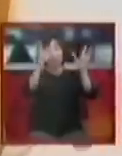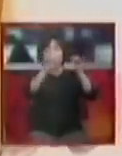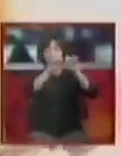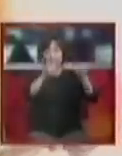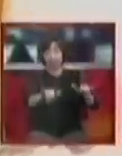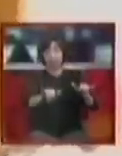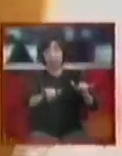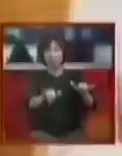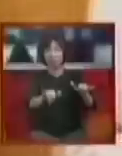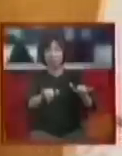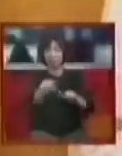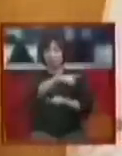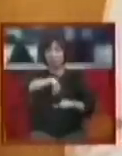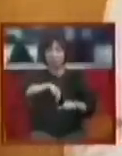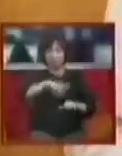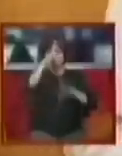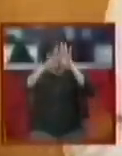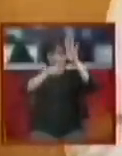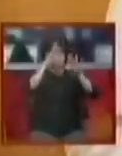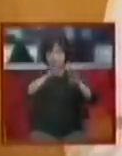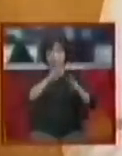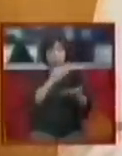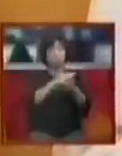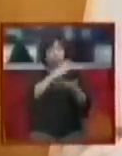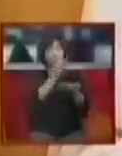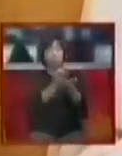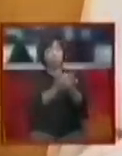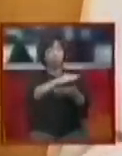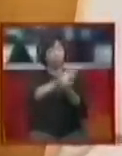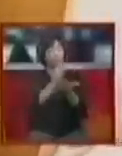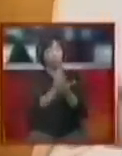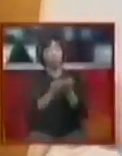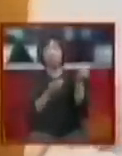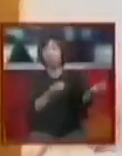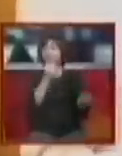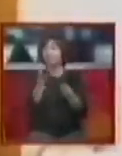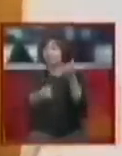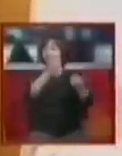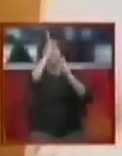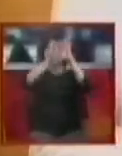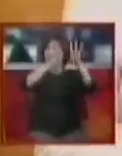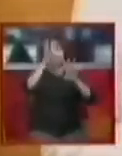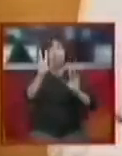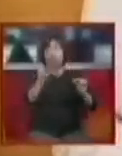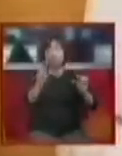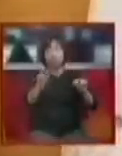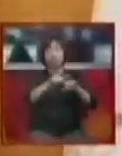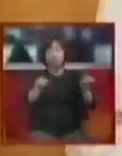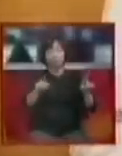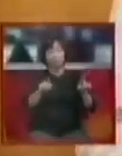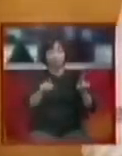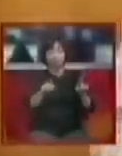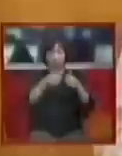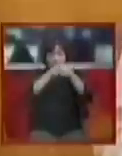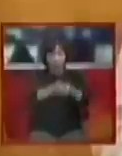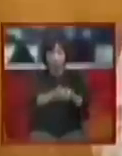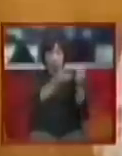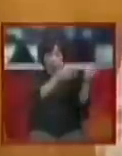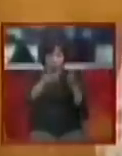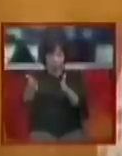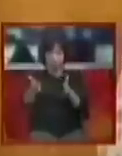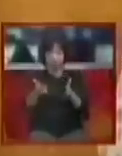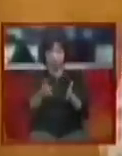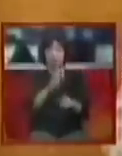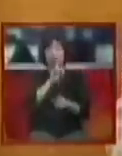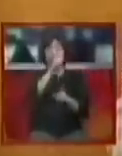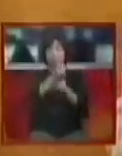na bara-bara ang paglalagak natin ng pondo para sa mga proyekto, hindi na ito mapapako sa plano. Totoong